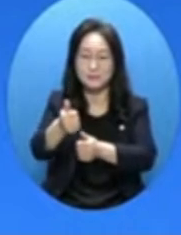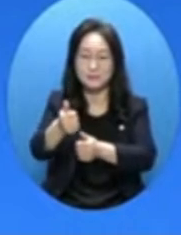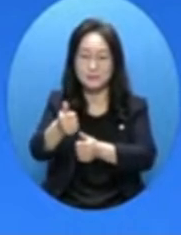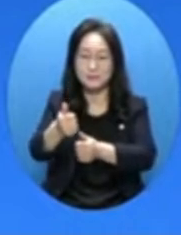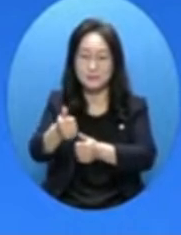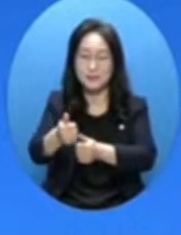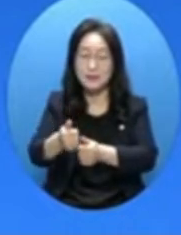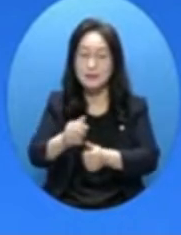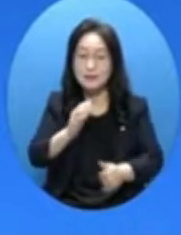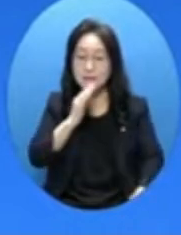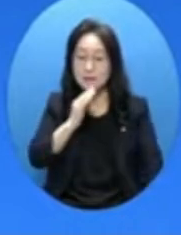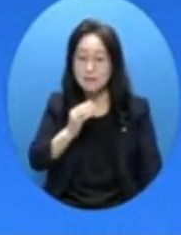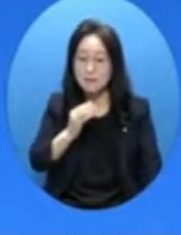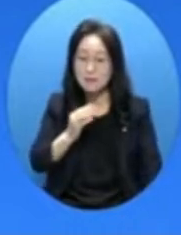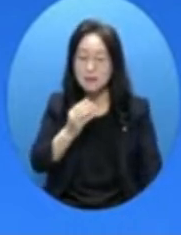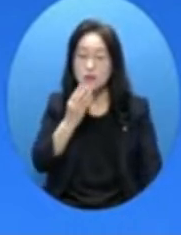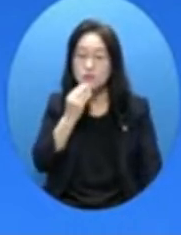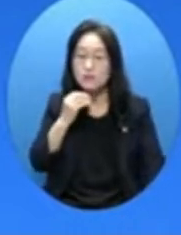유다나라 역사에 남는